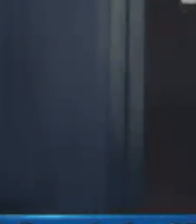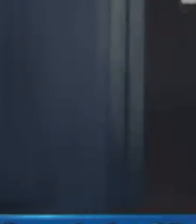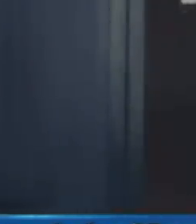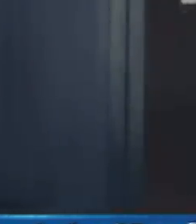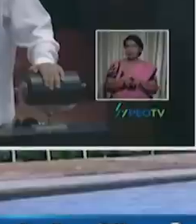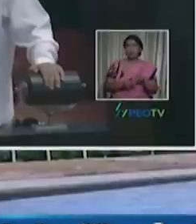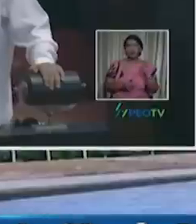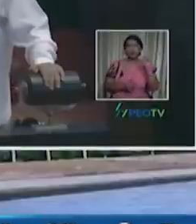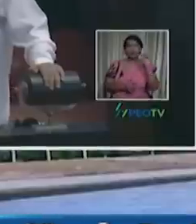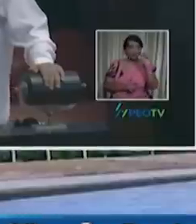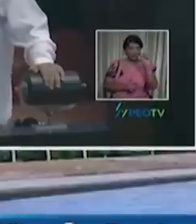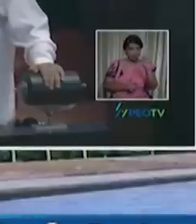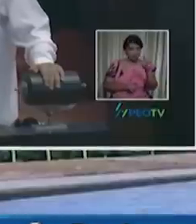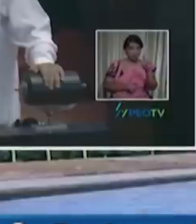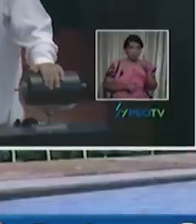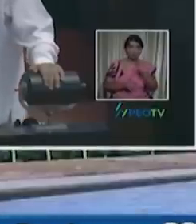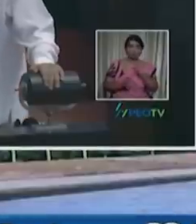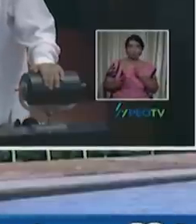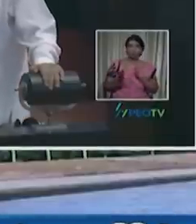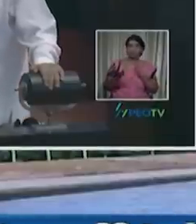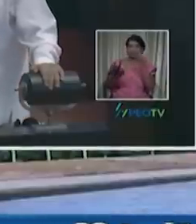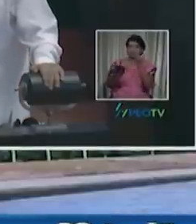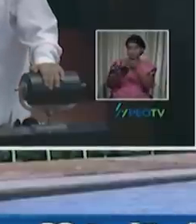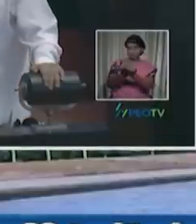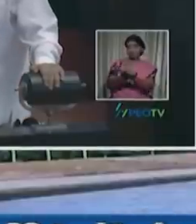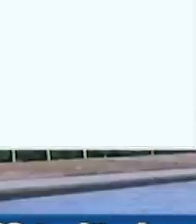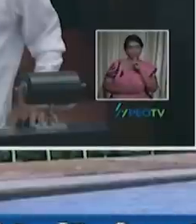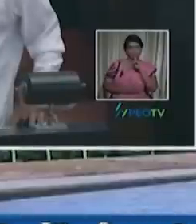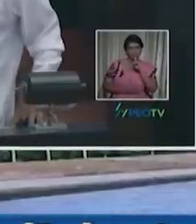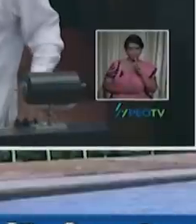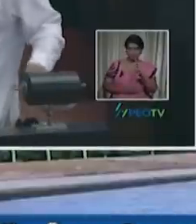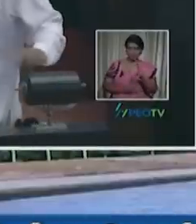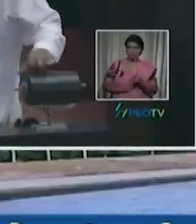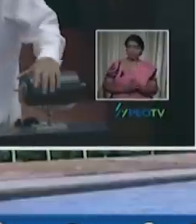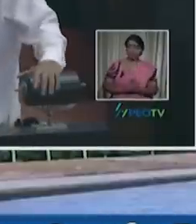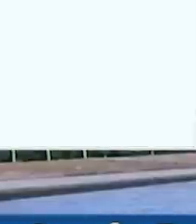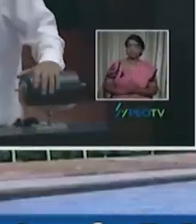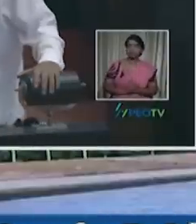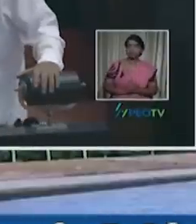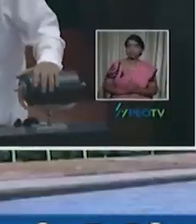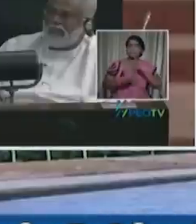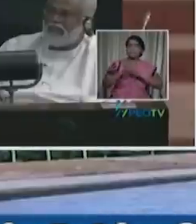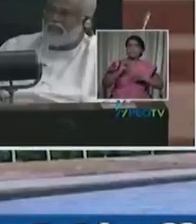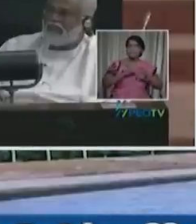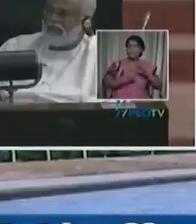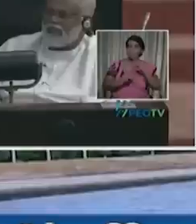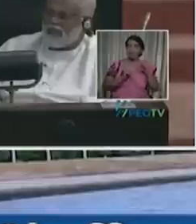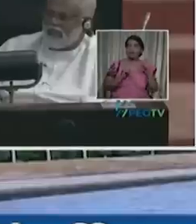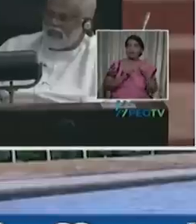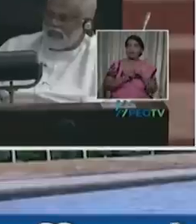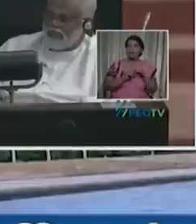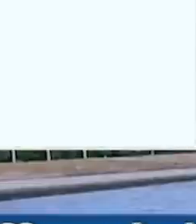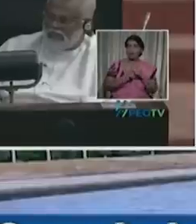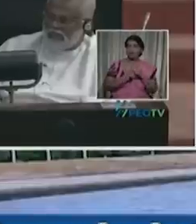තිබුණොත් කියන්න. මෙහි විශේෂත්වය තමයි ඩලස්ව යෝජනා කරන්නේ සමගි ජන බලවේග නායක සජිත්. ස්ථිර කරන්නේ ශ්‍රී